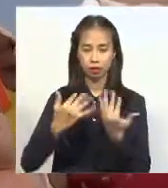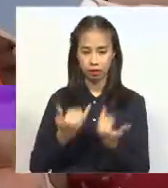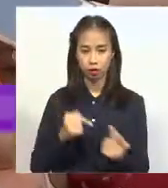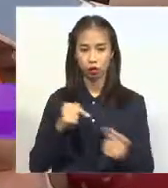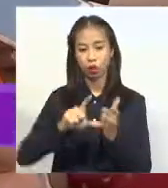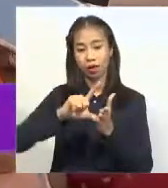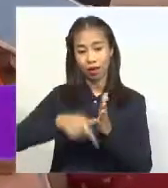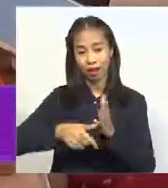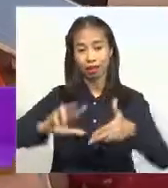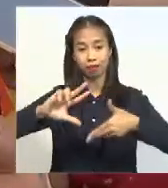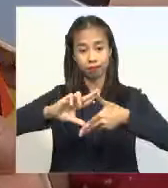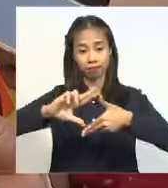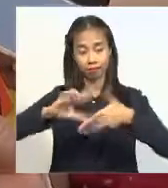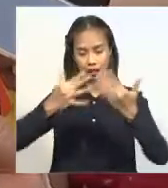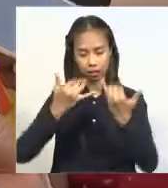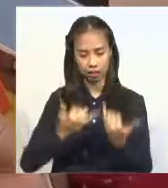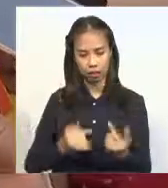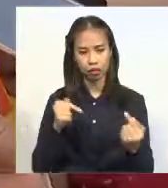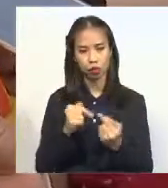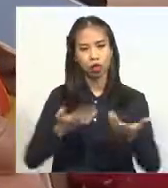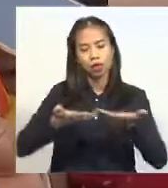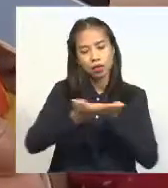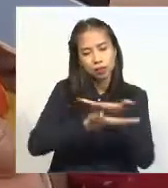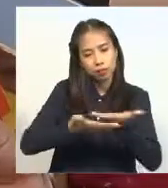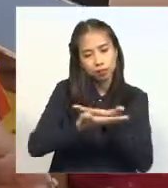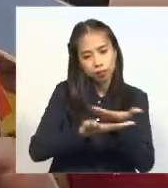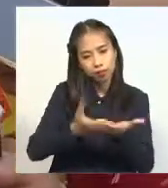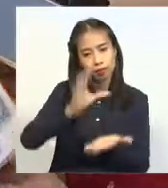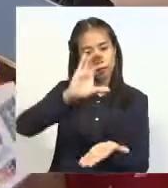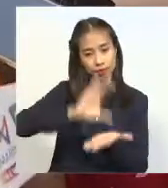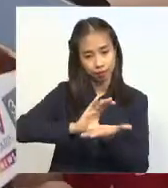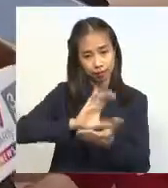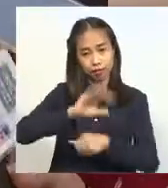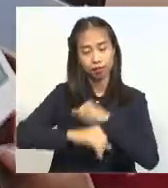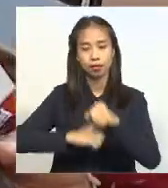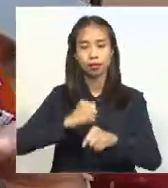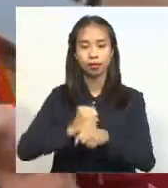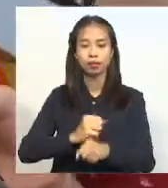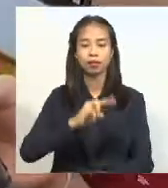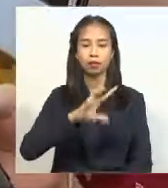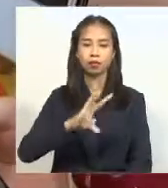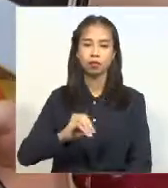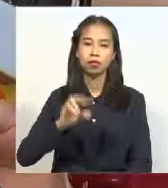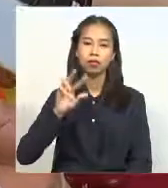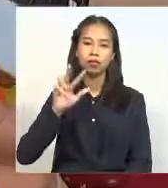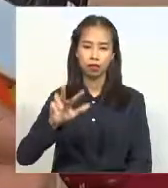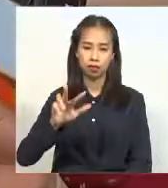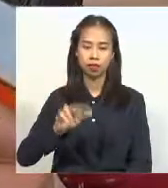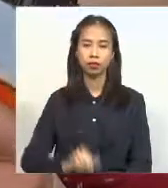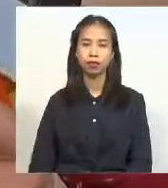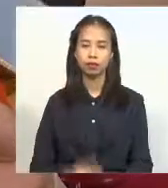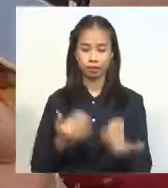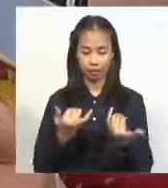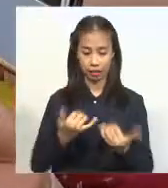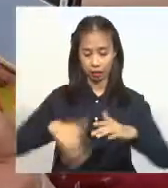าวถึงนะครับสำหรับเรื่องการอภิปรายร่างพระราชบัญญัติงบประมาณรายจ่ายประจำปีงบประมาณ2563ว่า